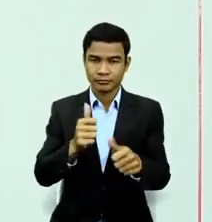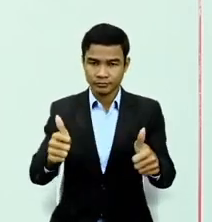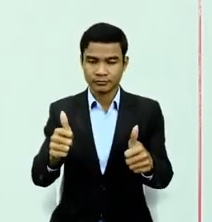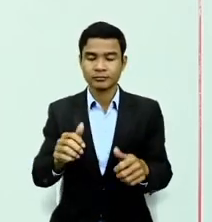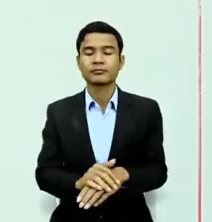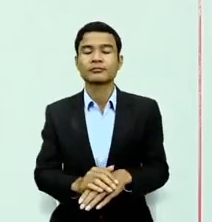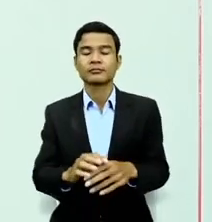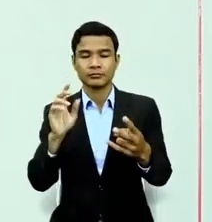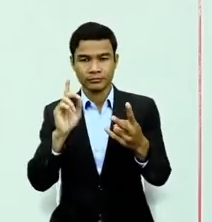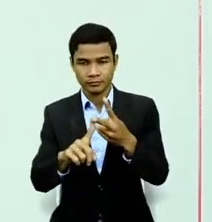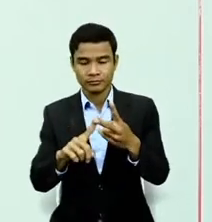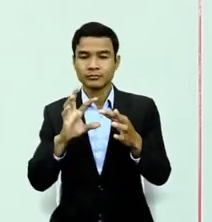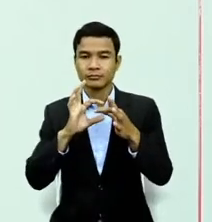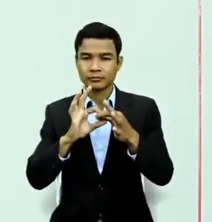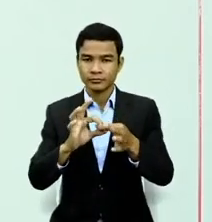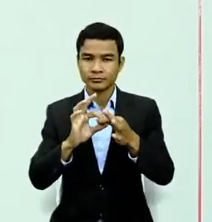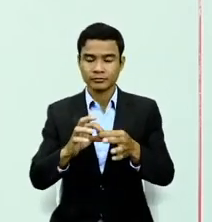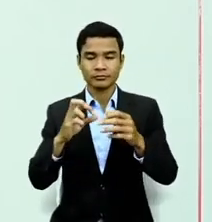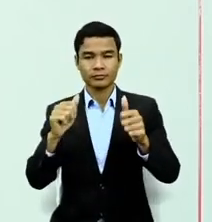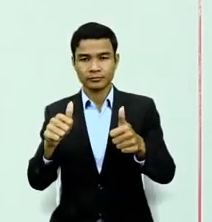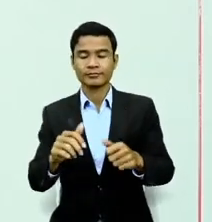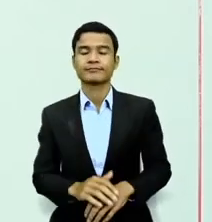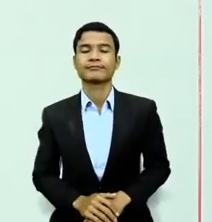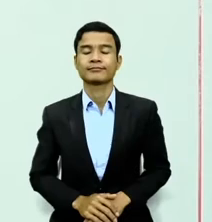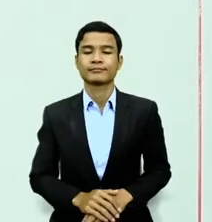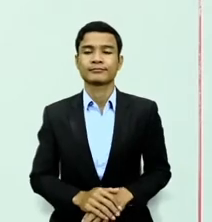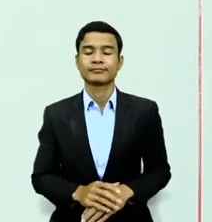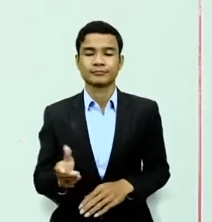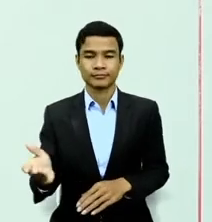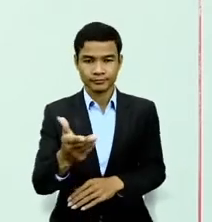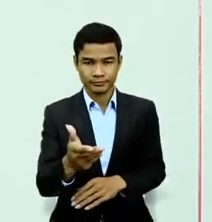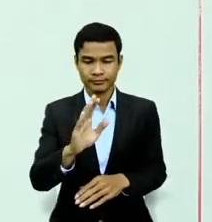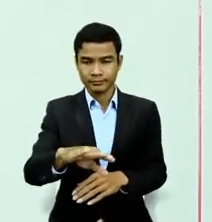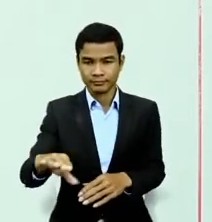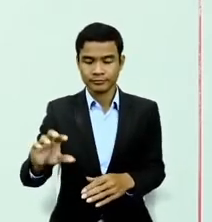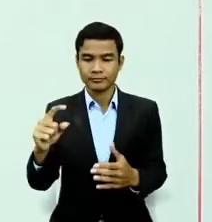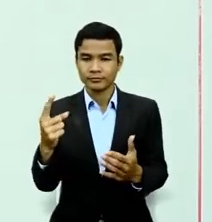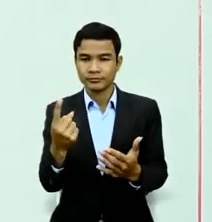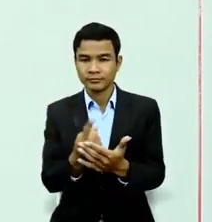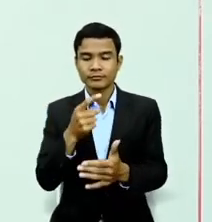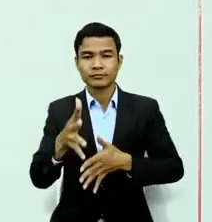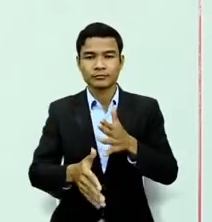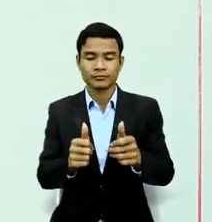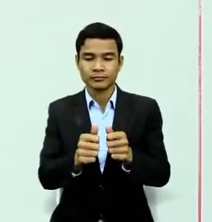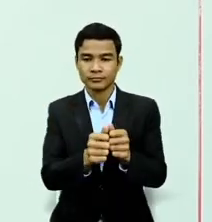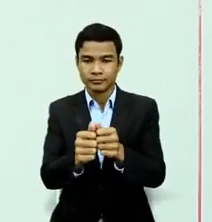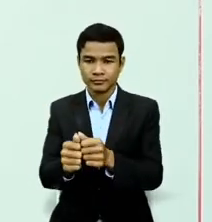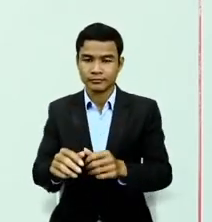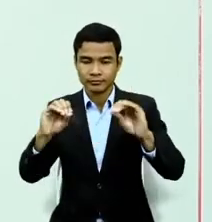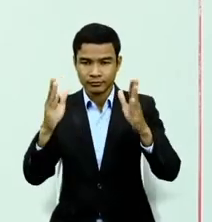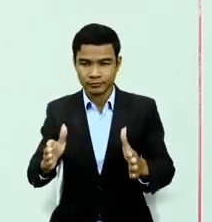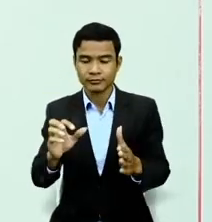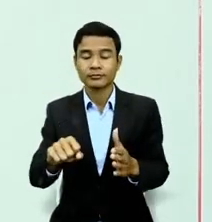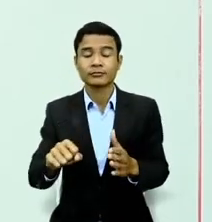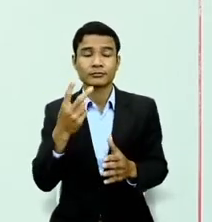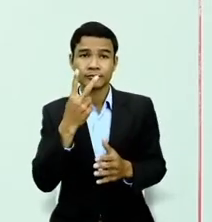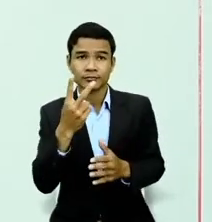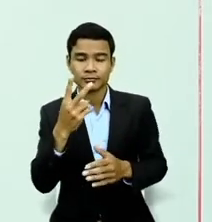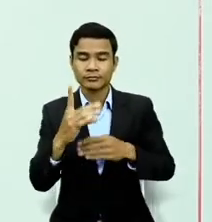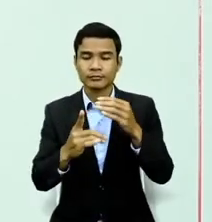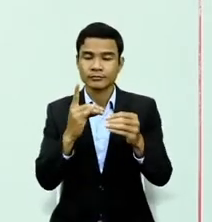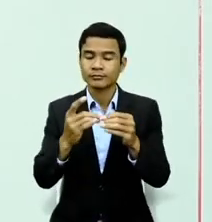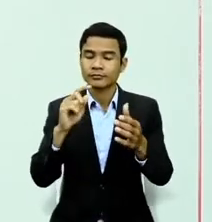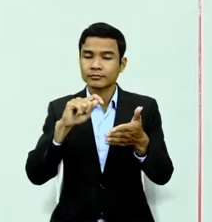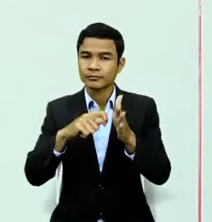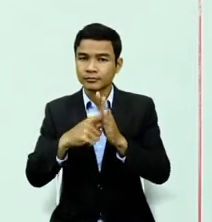bì tùm nét tùm nông là ồ chà được chứ nè con bạn chưa rùm ăn chờ mùi nè cổ hào hỏi con của bạn khơi ông bì